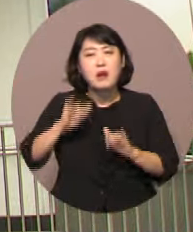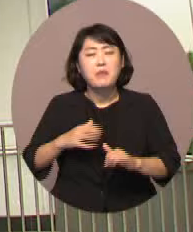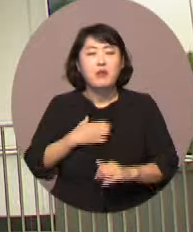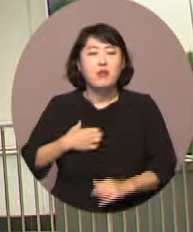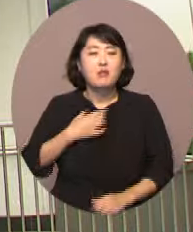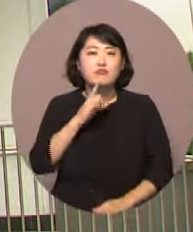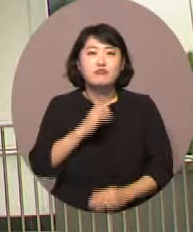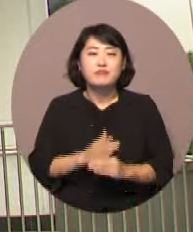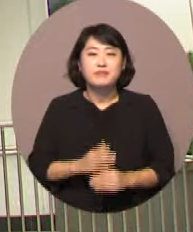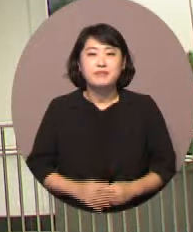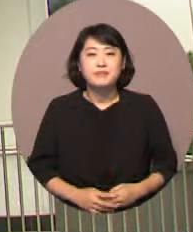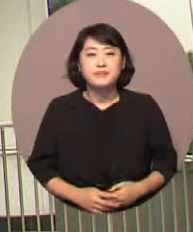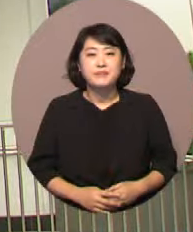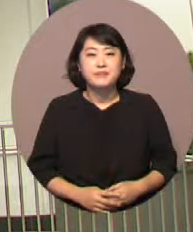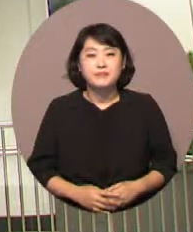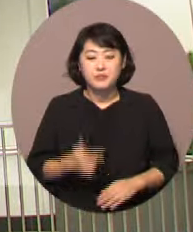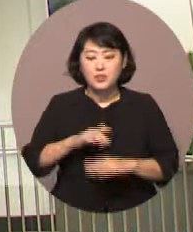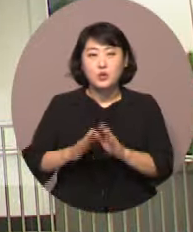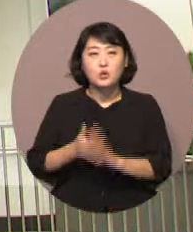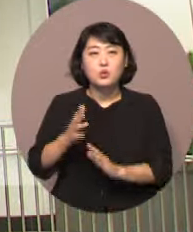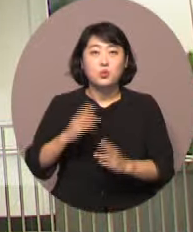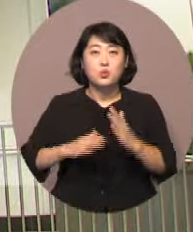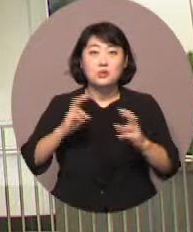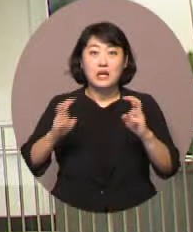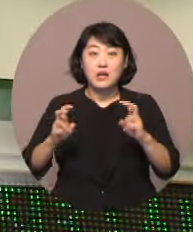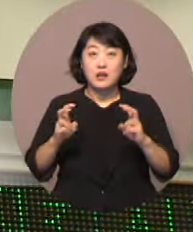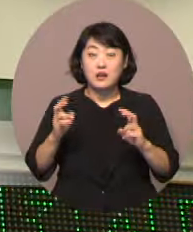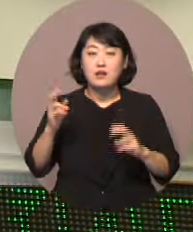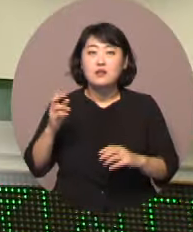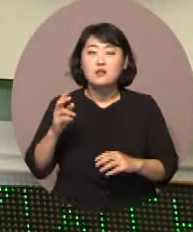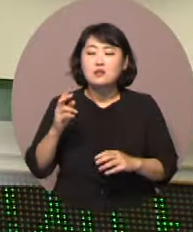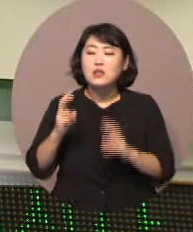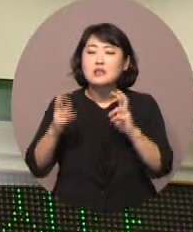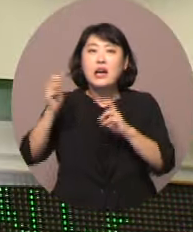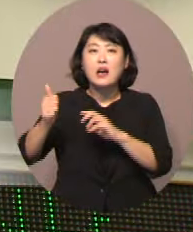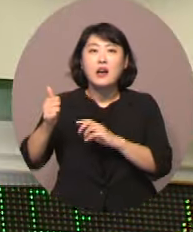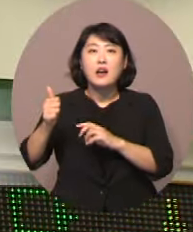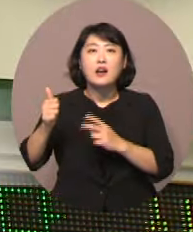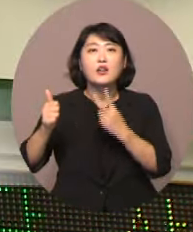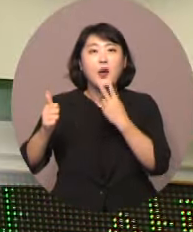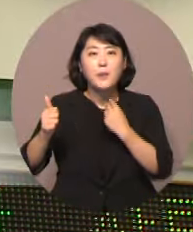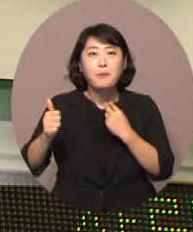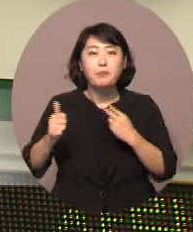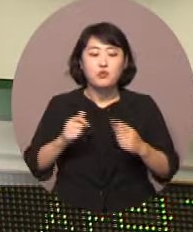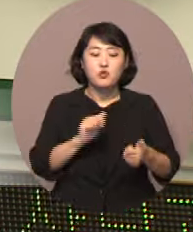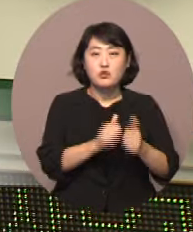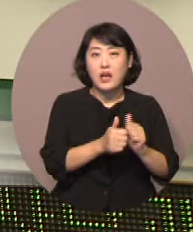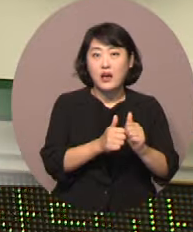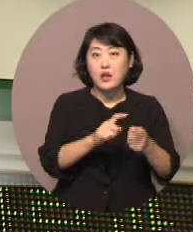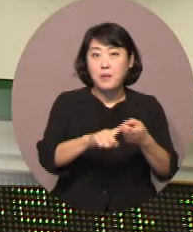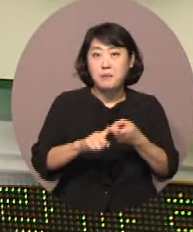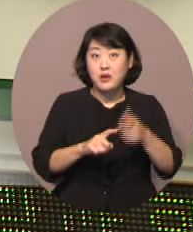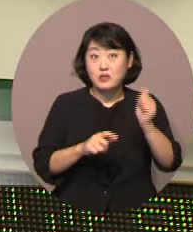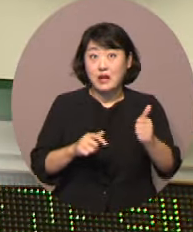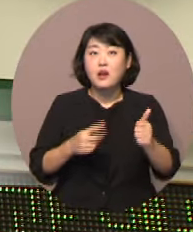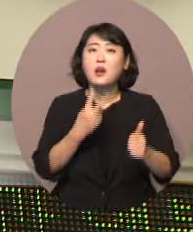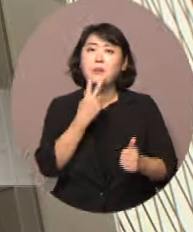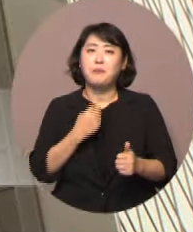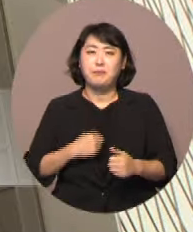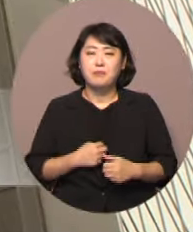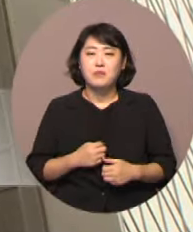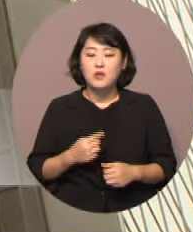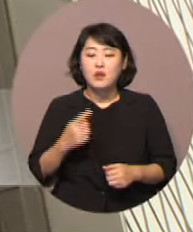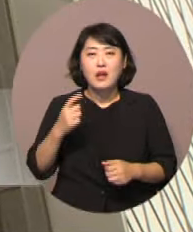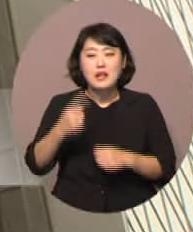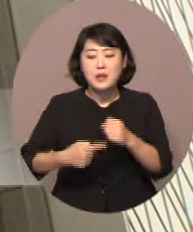기자입니다 대전 도시공사는 3년 전부터 사장이 회장직을 겸하고 있는 대전 육상연맹의 해마다 회사돈